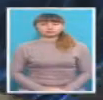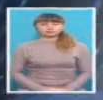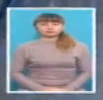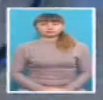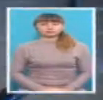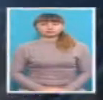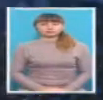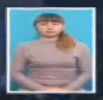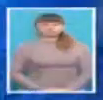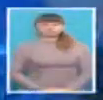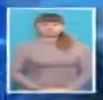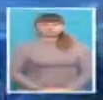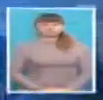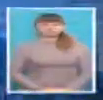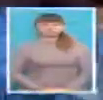қабылданды?